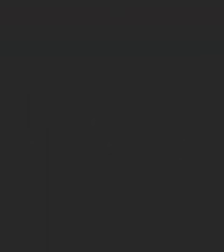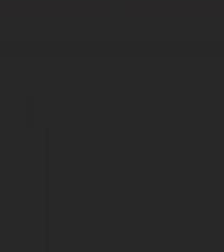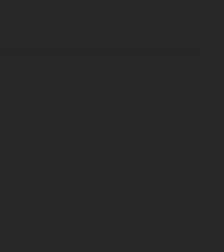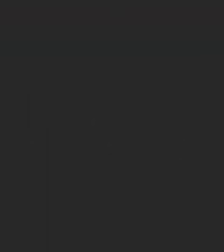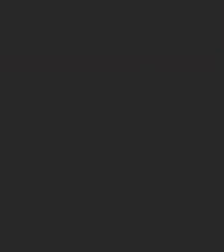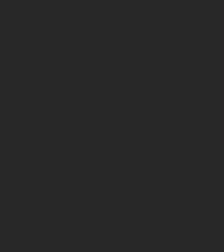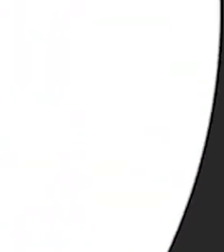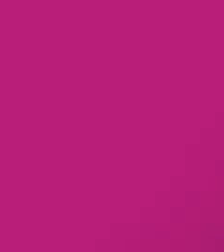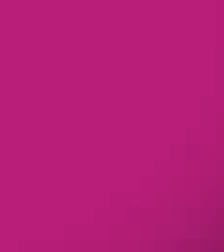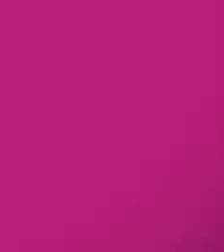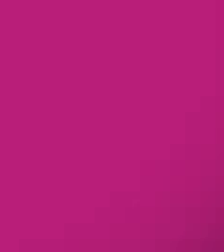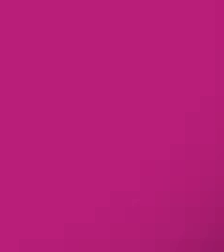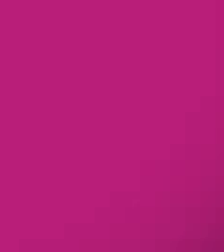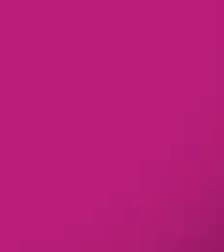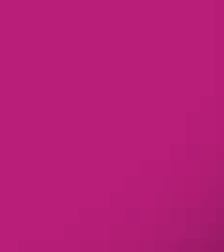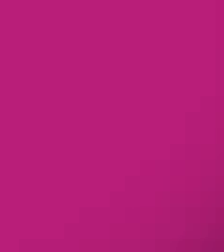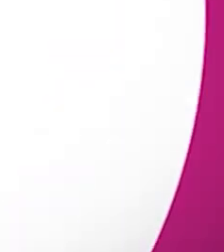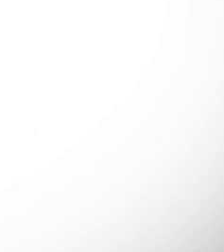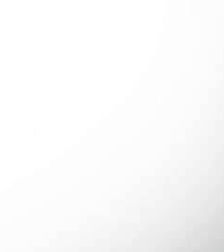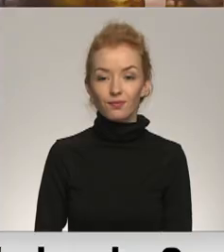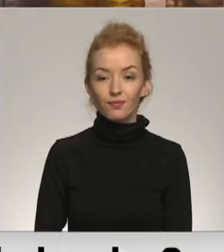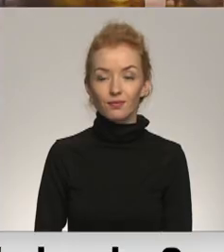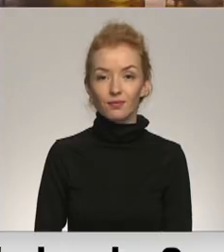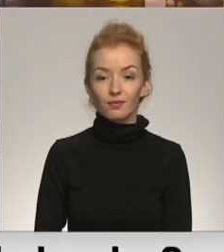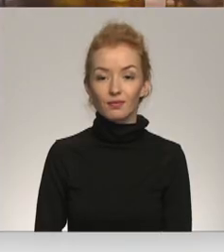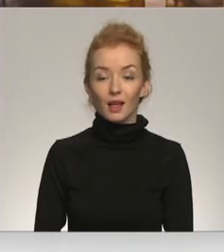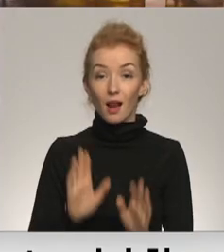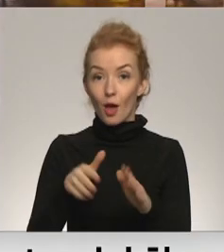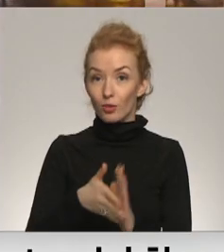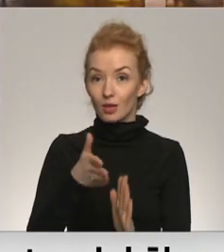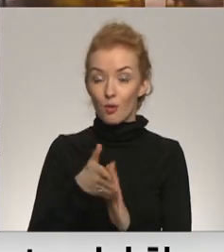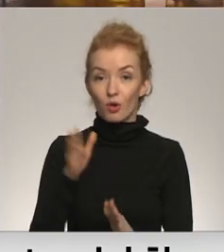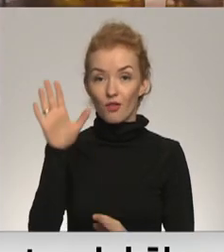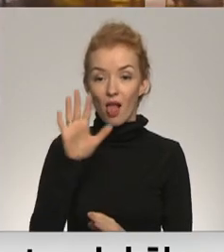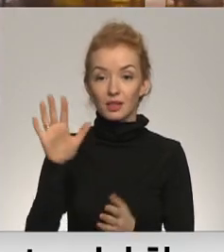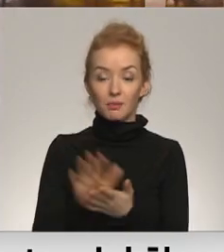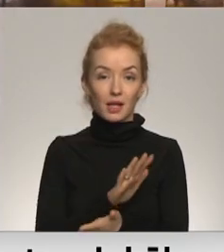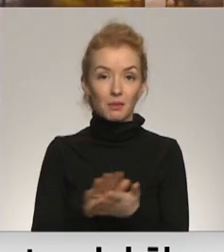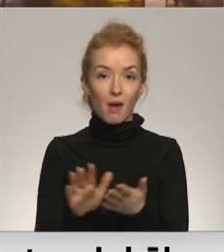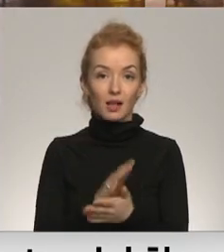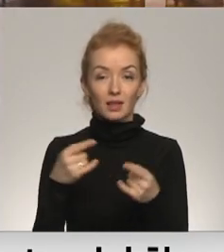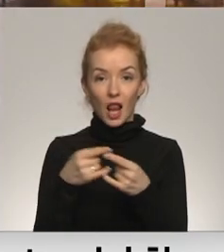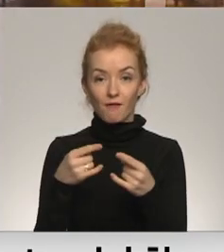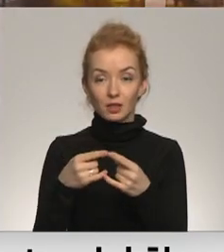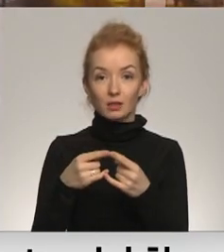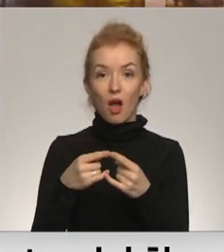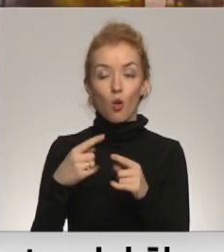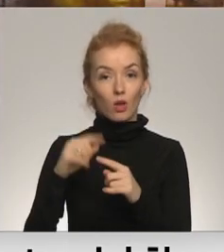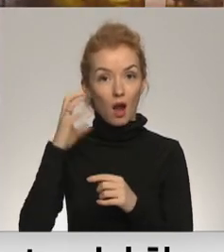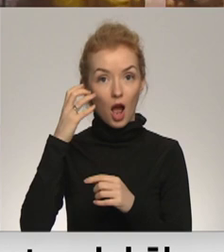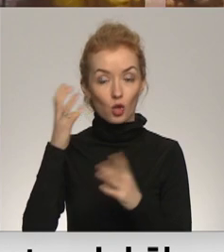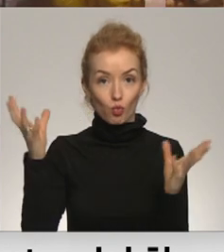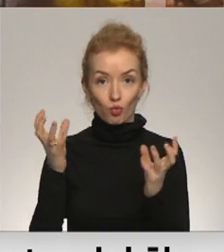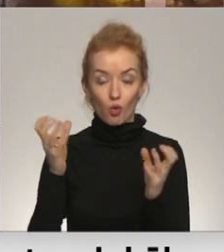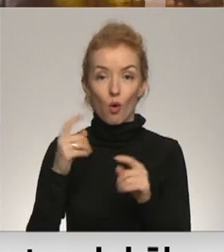Re, viss ēters ir te! Lai uzlabotu valsts bezmaksas televīzijas kanālu un radio signālu un